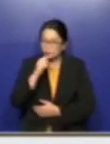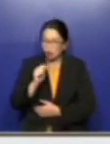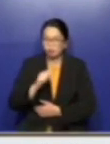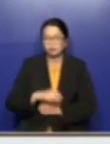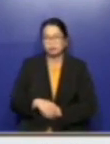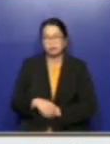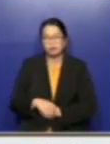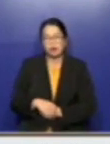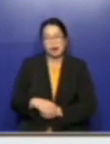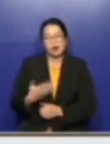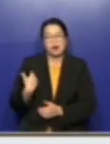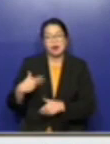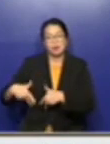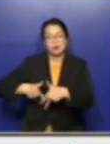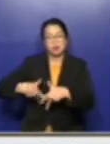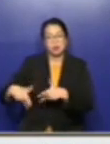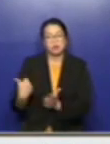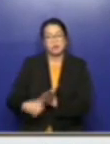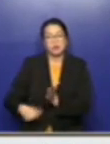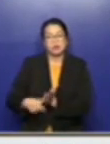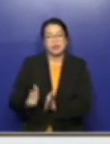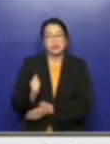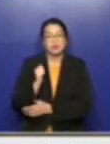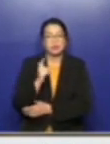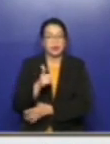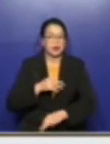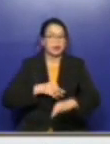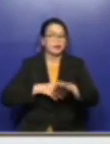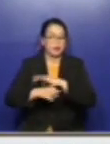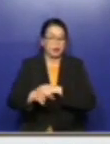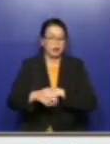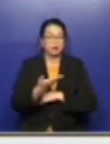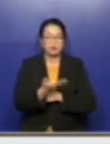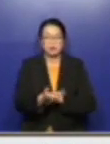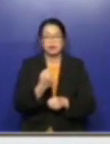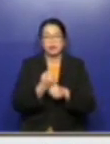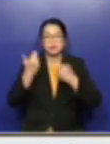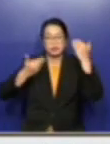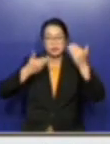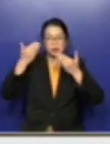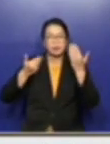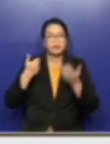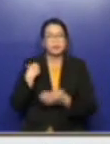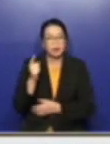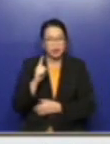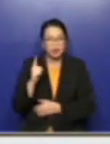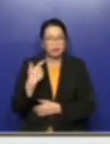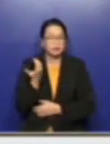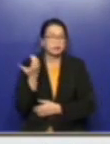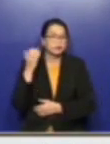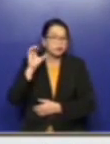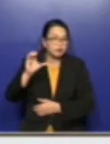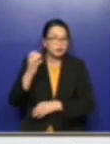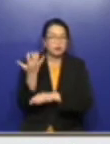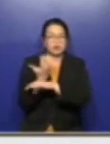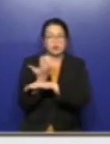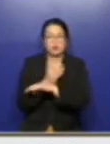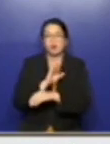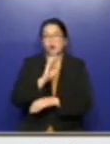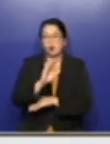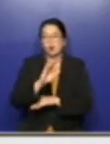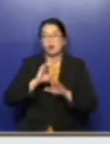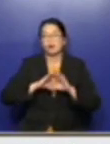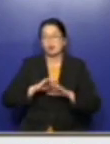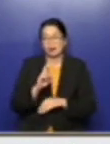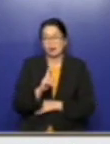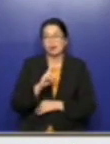ครับท่านบอกว่าท่านดำเนินการแบบ3กิจกรรมท่านประธานครับก็คือออนแอร์เนี่ยฮะช่องทีวีดิจิตอลของรัฐสภาช่อ